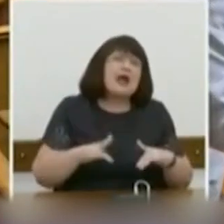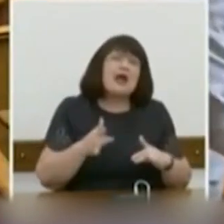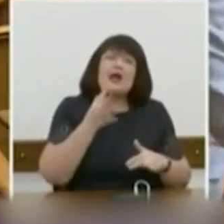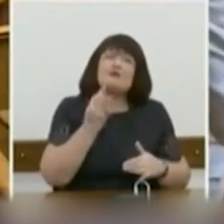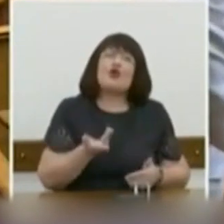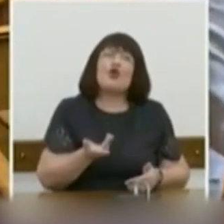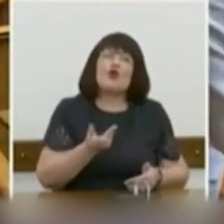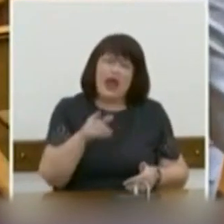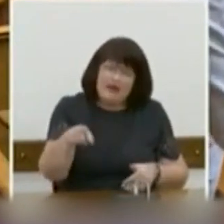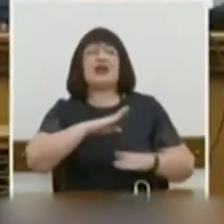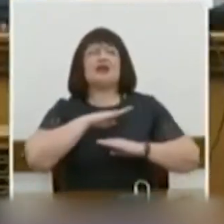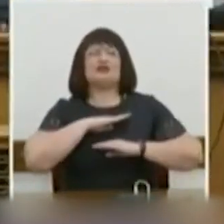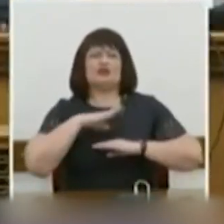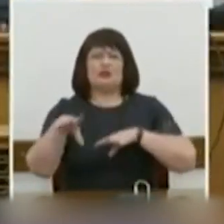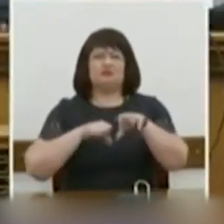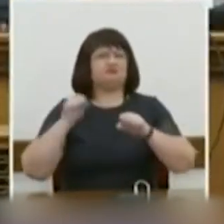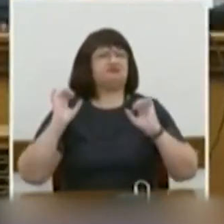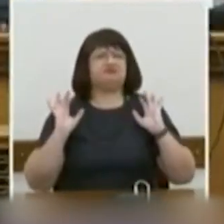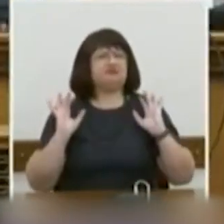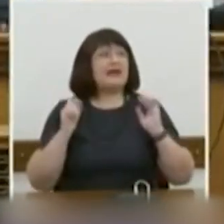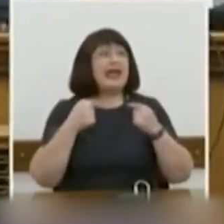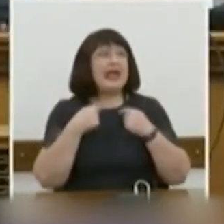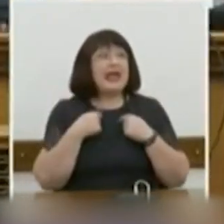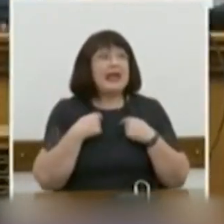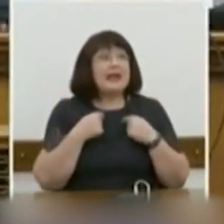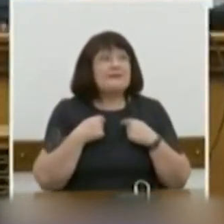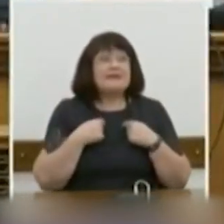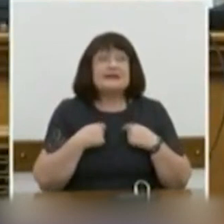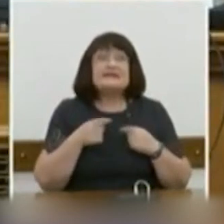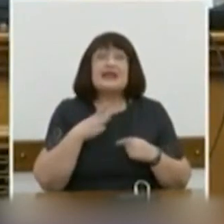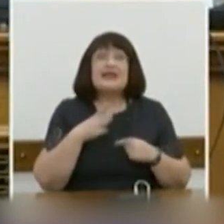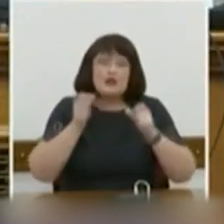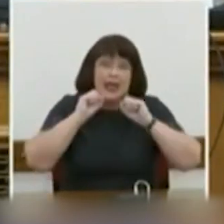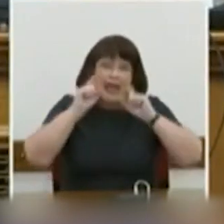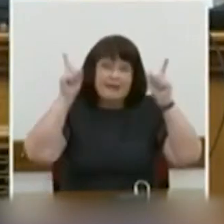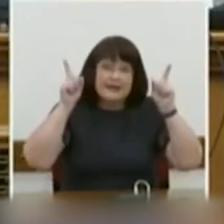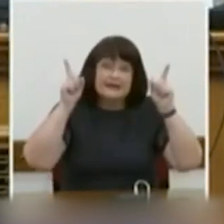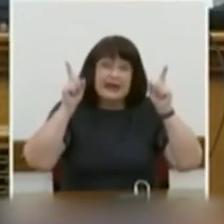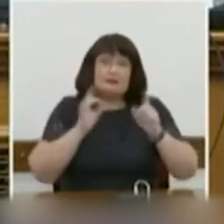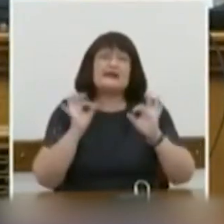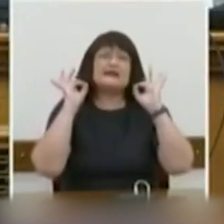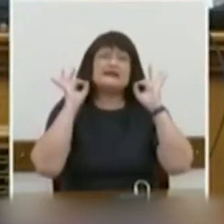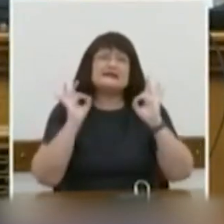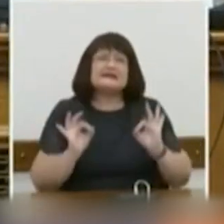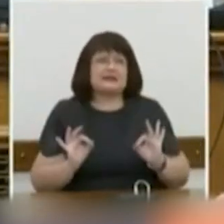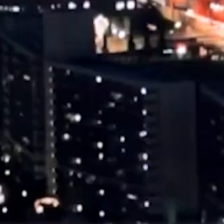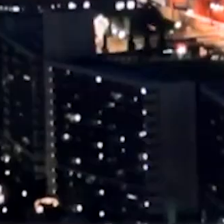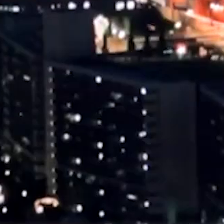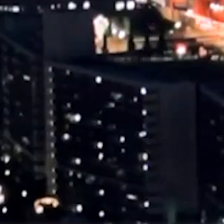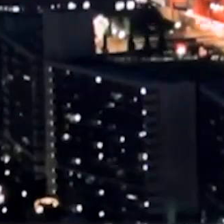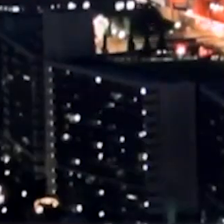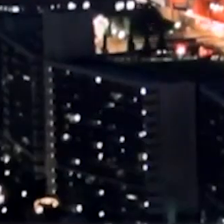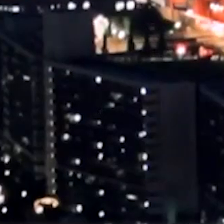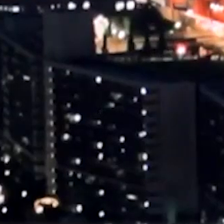όμως ότι για το μέλλον του συριζα για τα σχέδια που έχει για τα σχέδια που έχω δεν μπορούν να γίνουν σε καλό κλίμα όσο υπάρχουν οι απειλές για διαγραφές